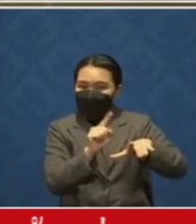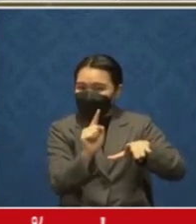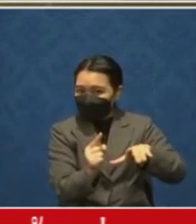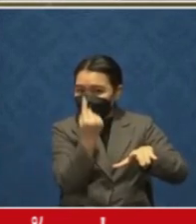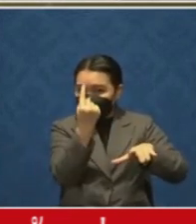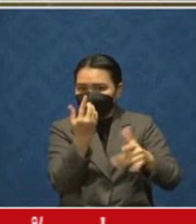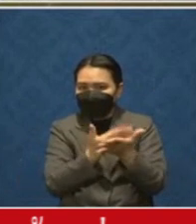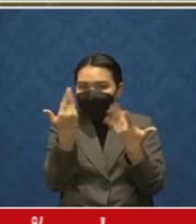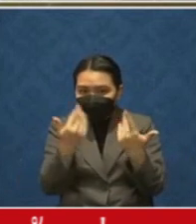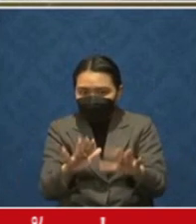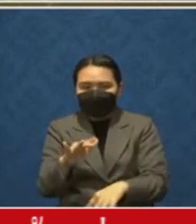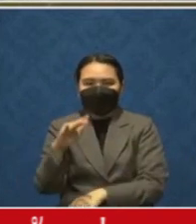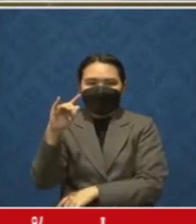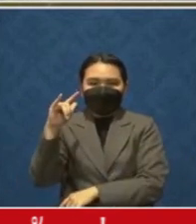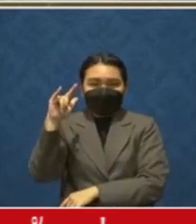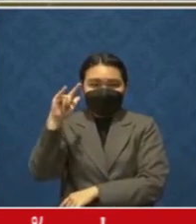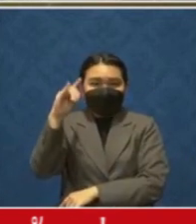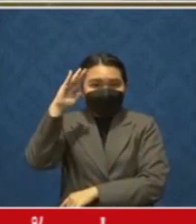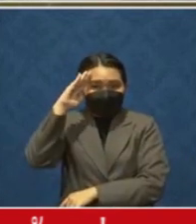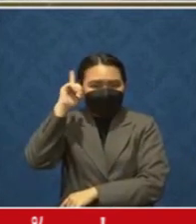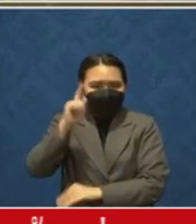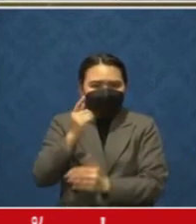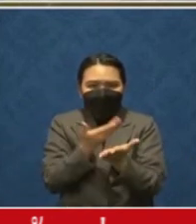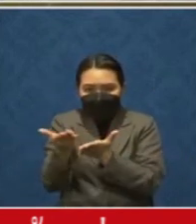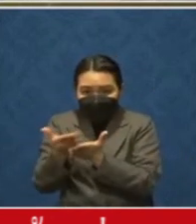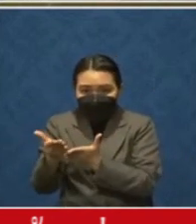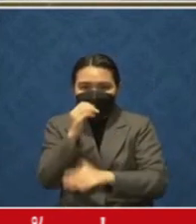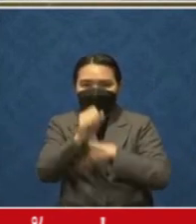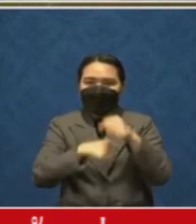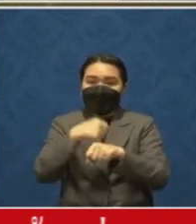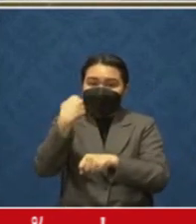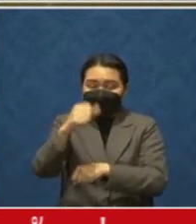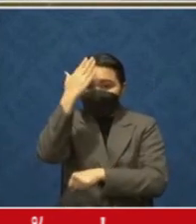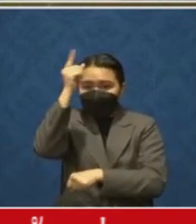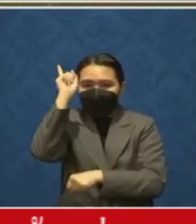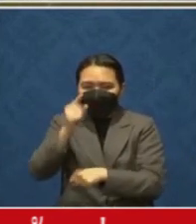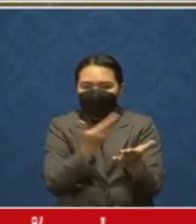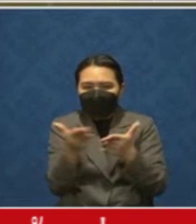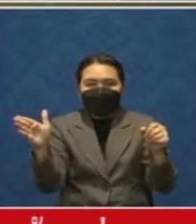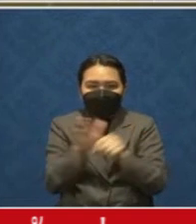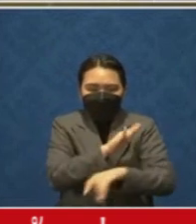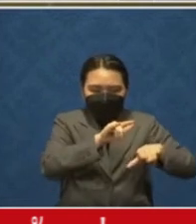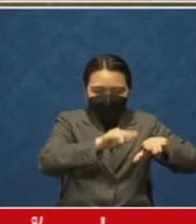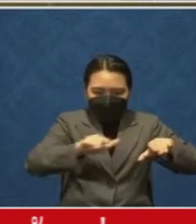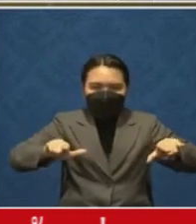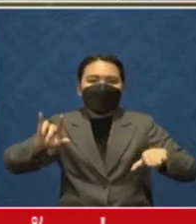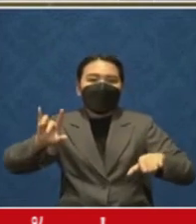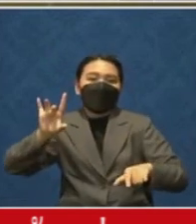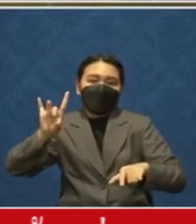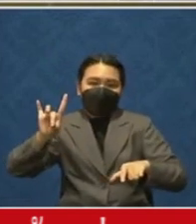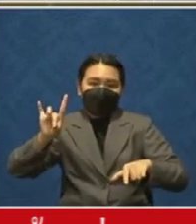กองทัพอากาศเนี่ยจะต้องตั้งงบประมาณเนี่ยต่อเนื่องครับเป็น10ปีเพื่อซื้อให้ครบ1ฝูงจำนวน8ลำ